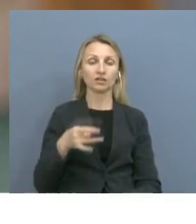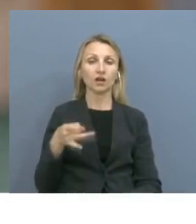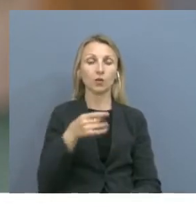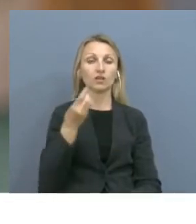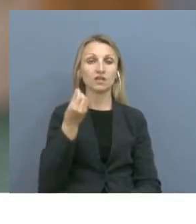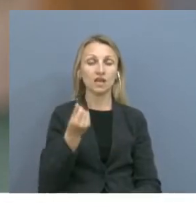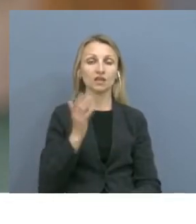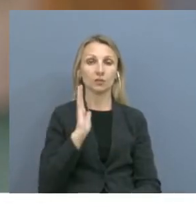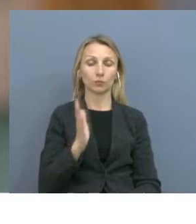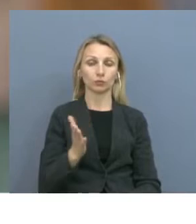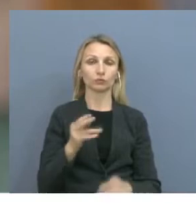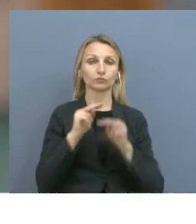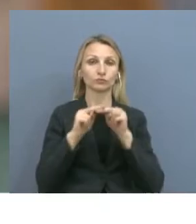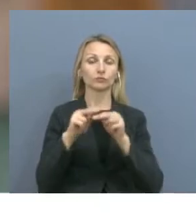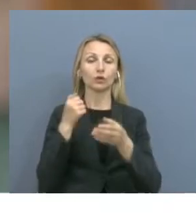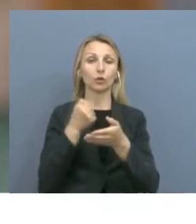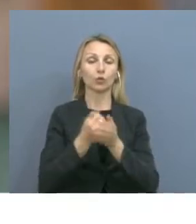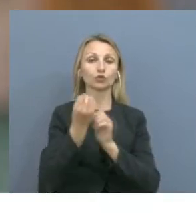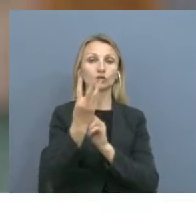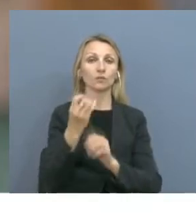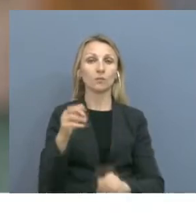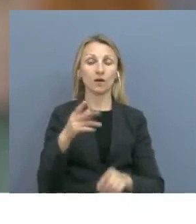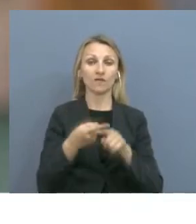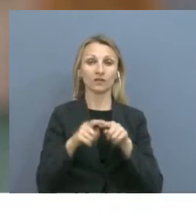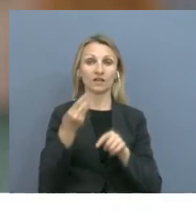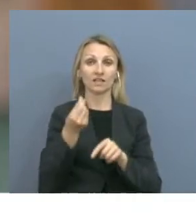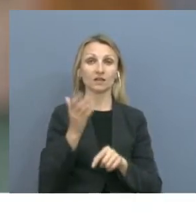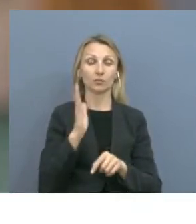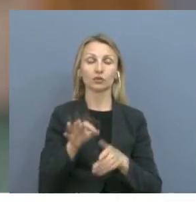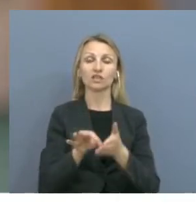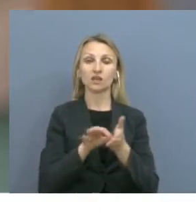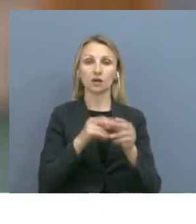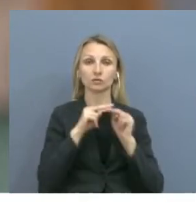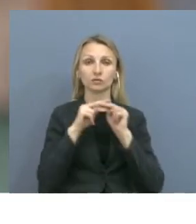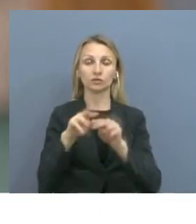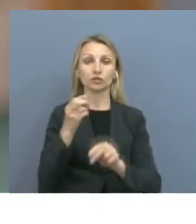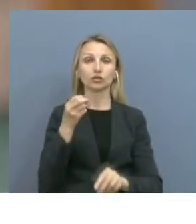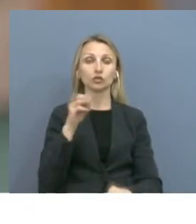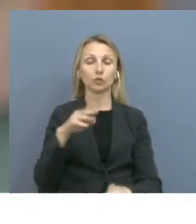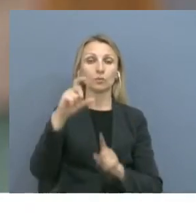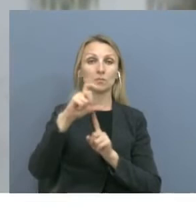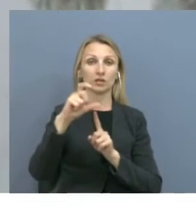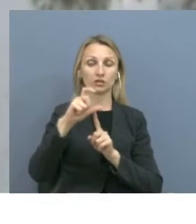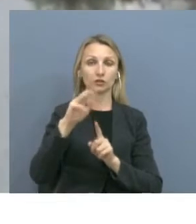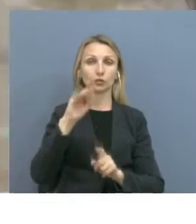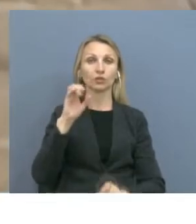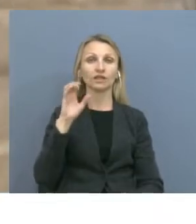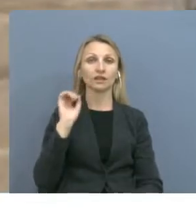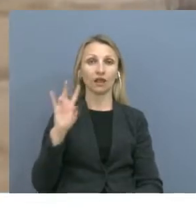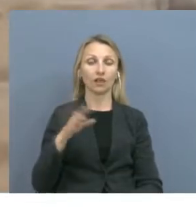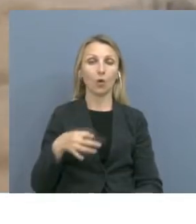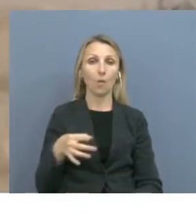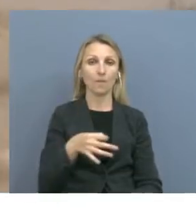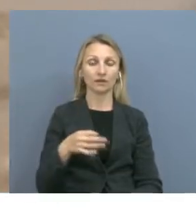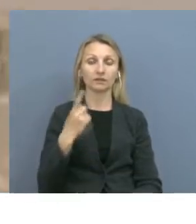средств продолжится до 14 мая. В этот же день все собранные средства будут перечислены на счет мечети Туркестанской области. Напомним, 1